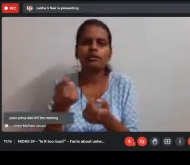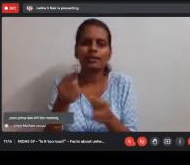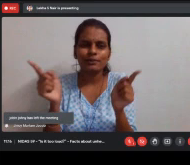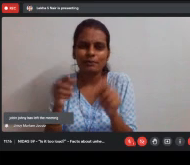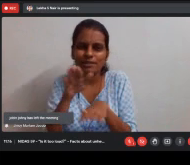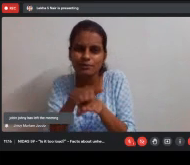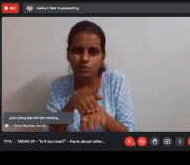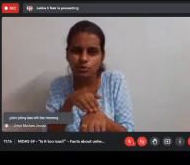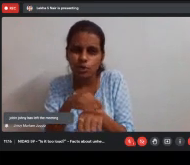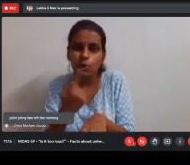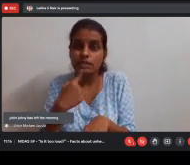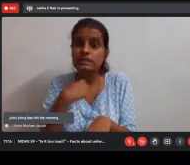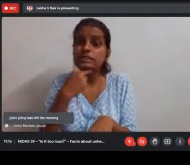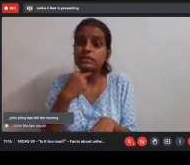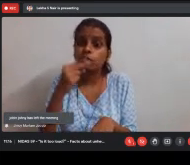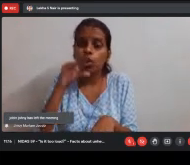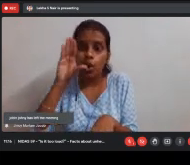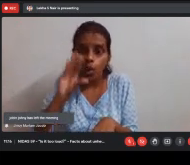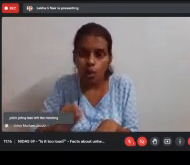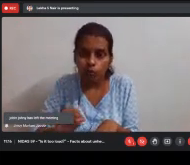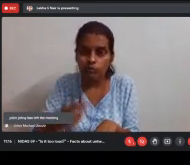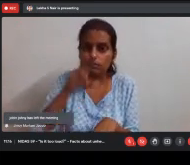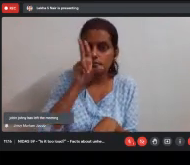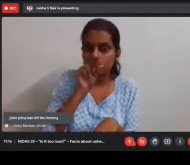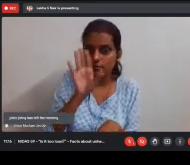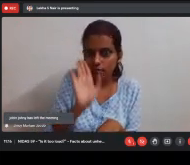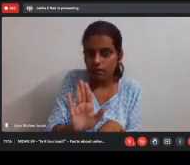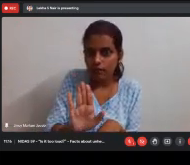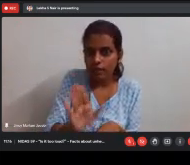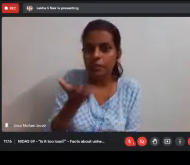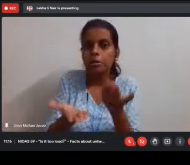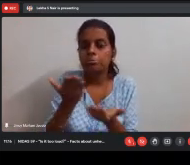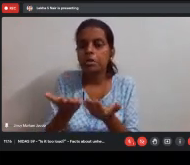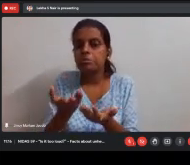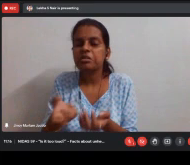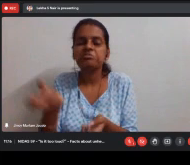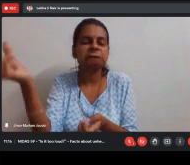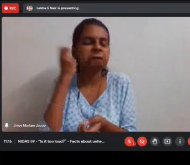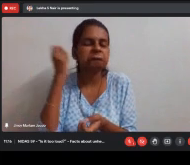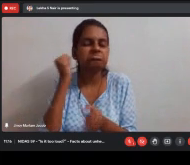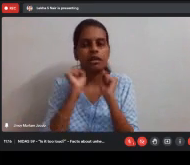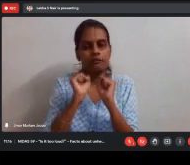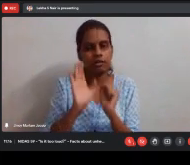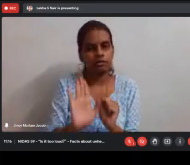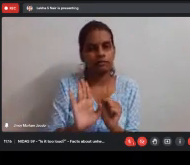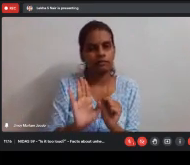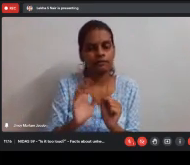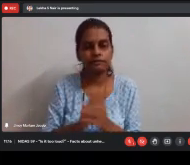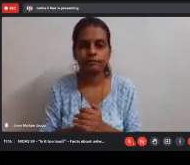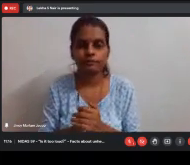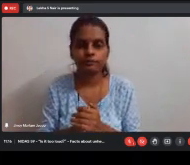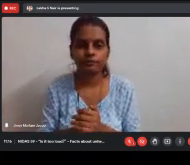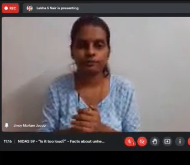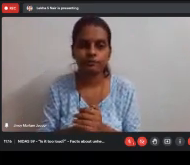എന്ന് പറയുന്ന കേൾവിക്കുറവ് എന്ന് പറയുമ്പോൾ അത് അത്ര വലിയ കേൾവിക്കുറവൊന്നും അല്ല, പക്ഷേ ചെറിയ ശബ്ദങ്ങൾ കേൾക്കാൻ അവിടെ ബുദ്ധിമുട്ട് വരും. അതുപോലെ